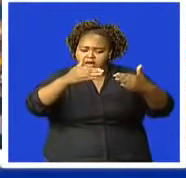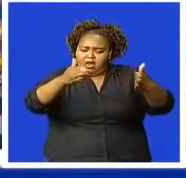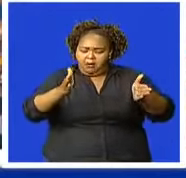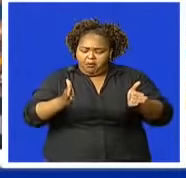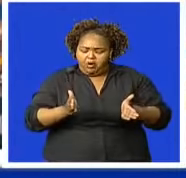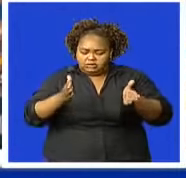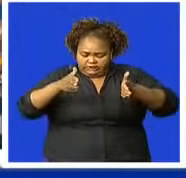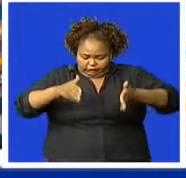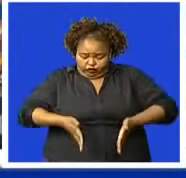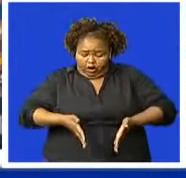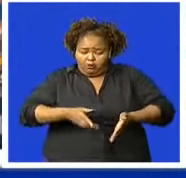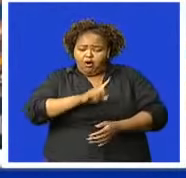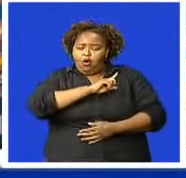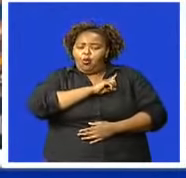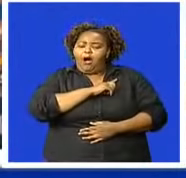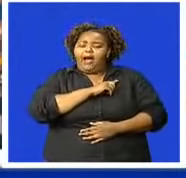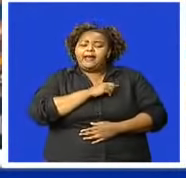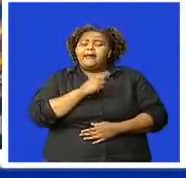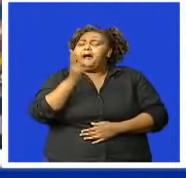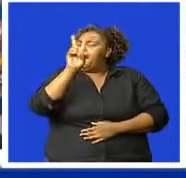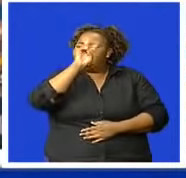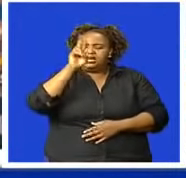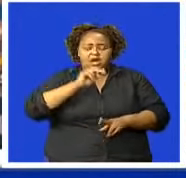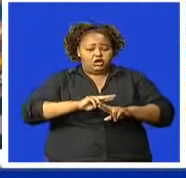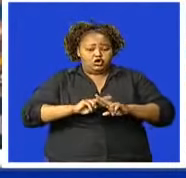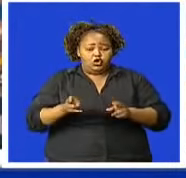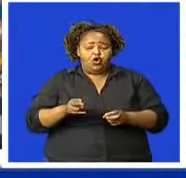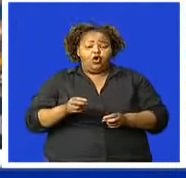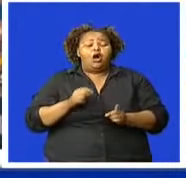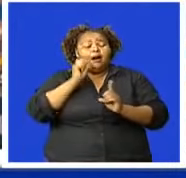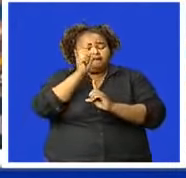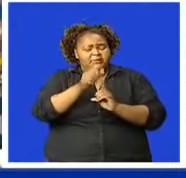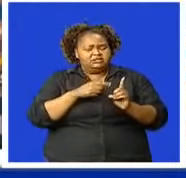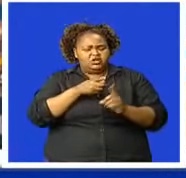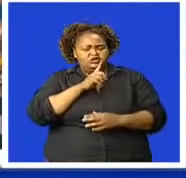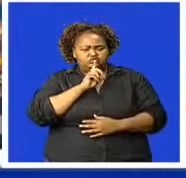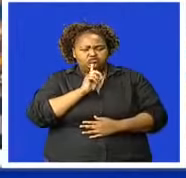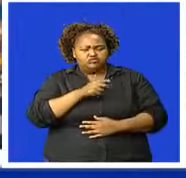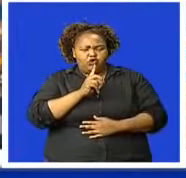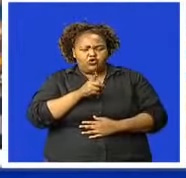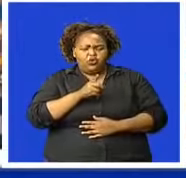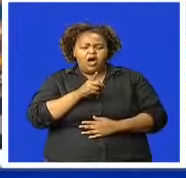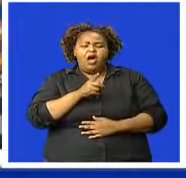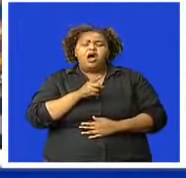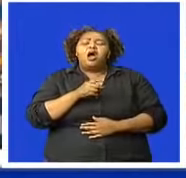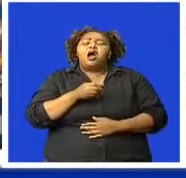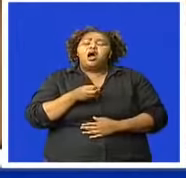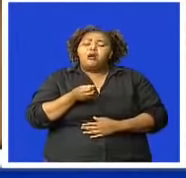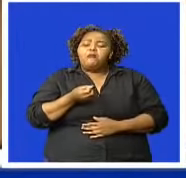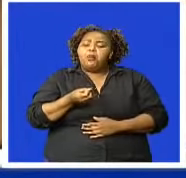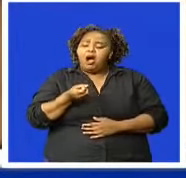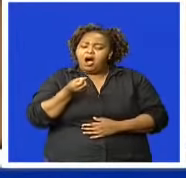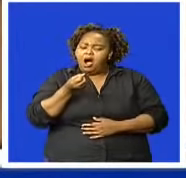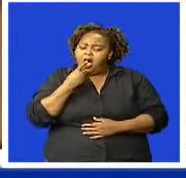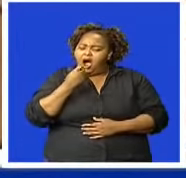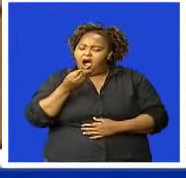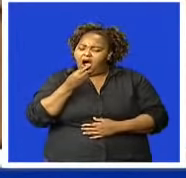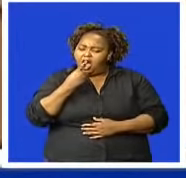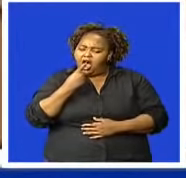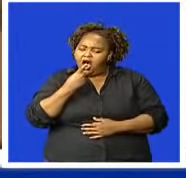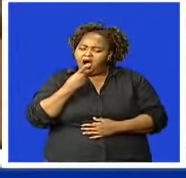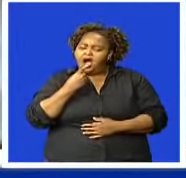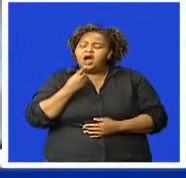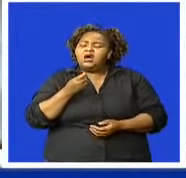tekweba tingomo kanzi ke kusolakala ukuthi lanathiswa liphilisi lengobolwane. Inhlitiyo yamake